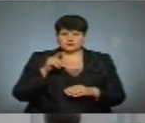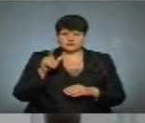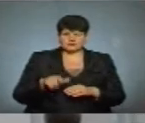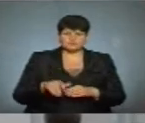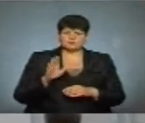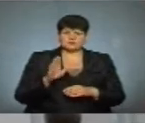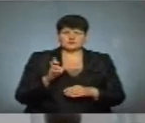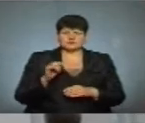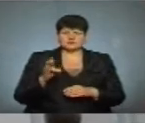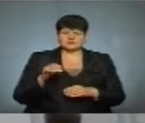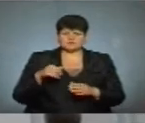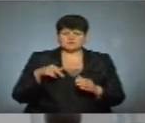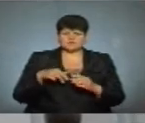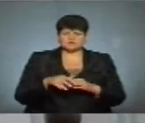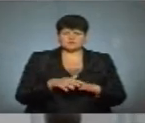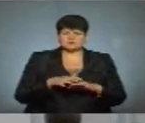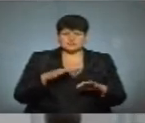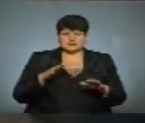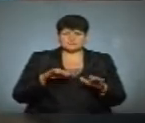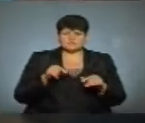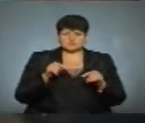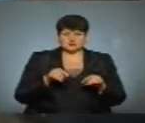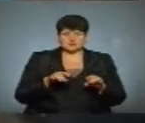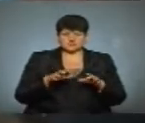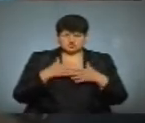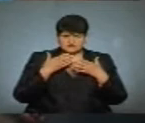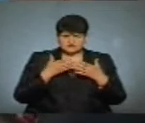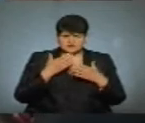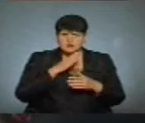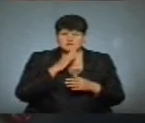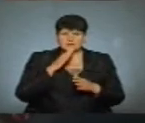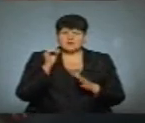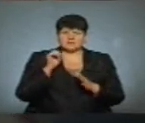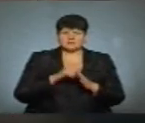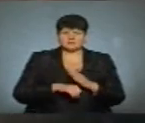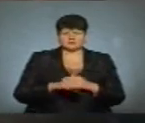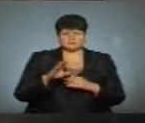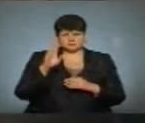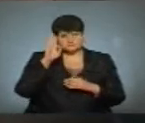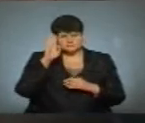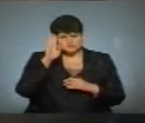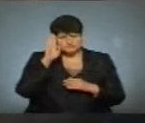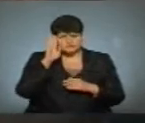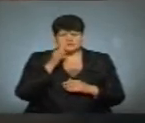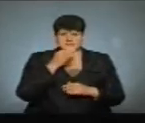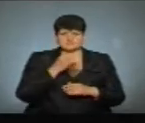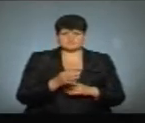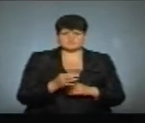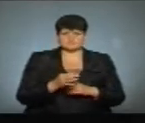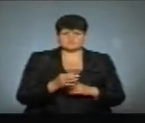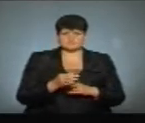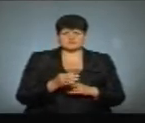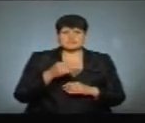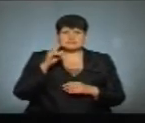Володимир Біляшевич вийшов із зали після того, як рішення зачитали. Мама вбитого Віталія Гнатишина Галина Гнатишин сказала: